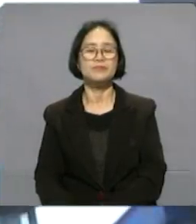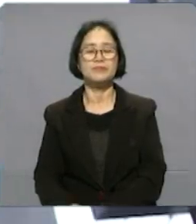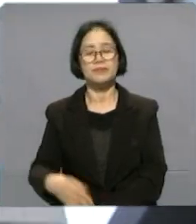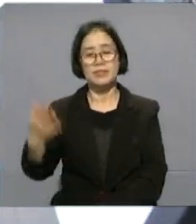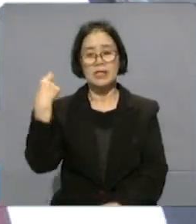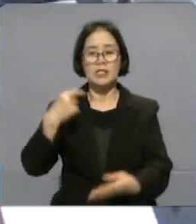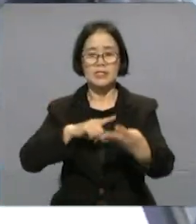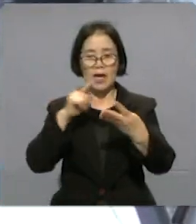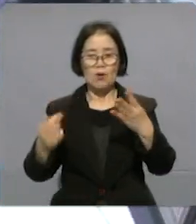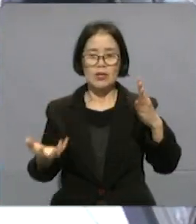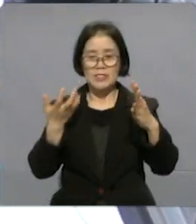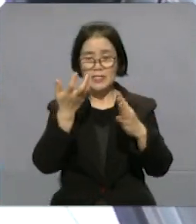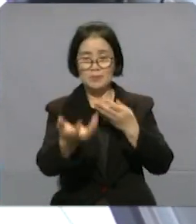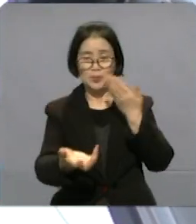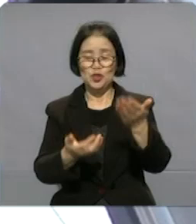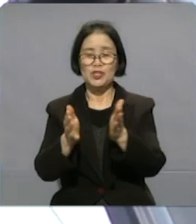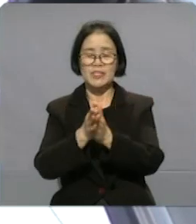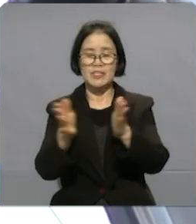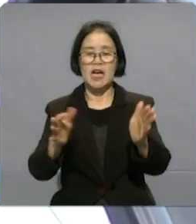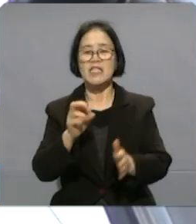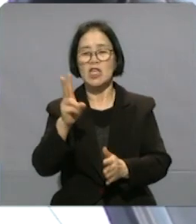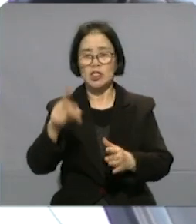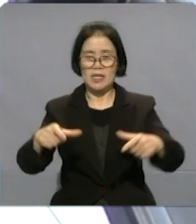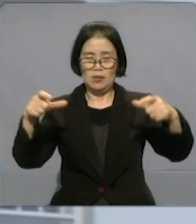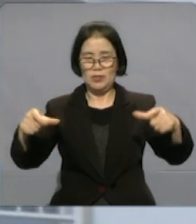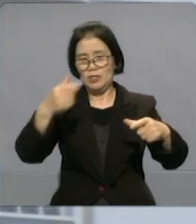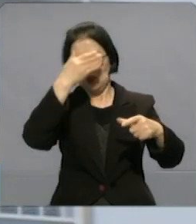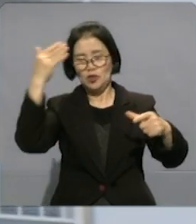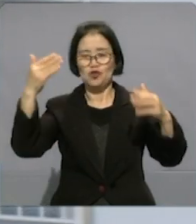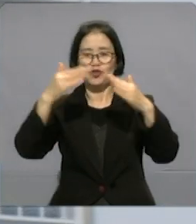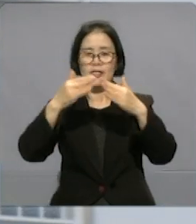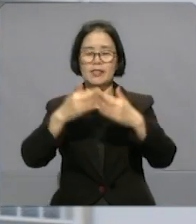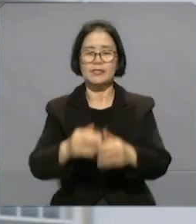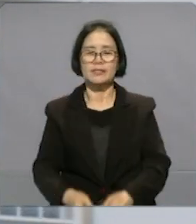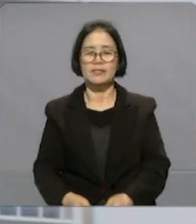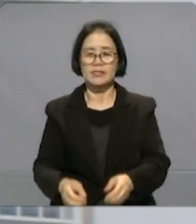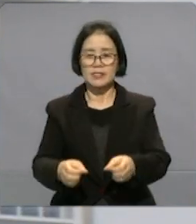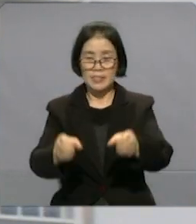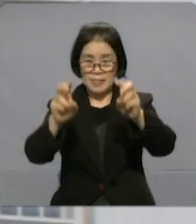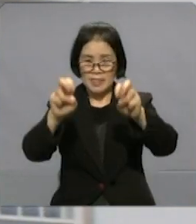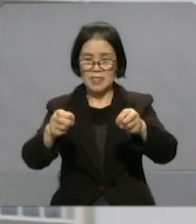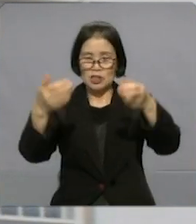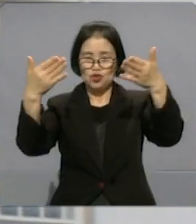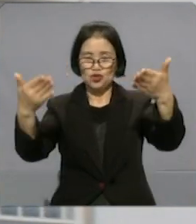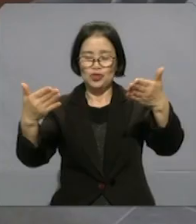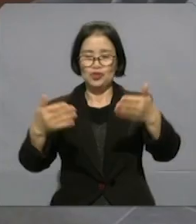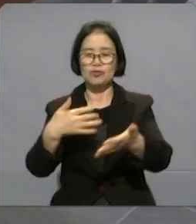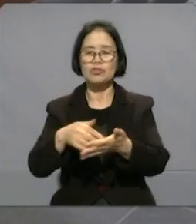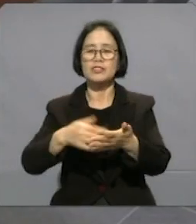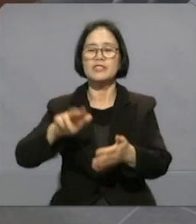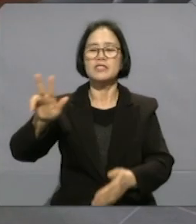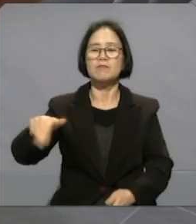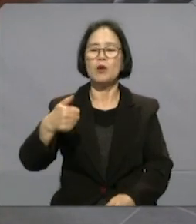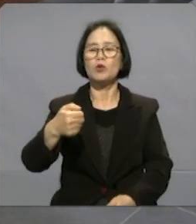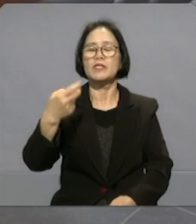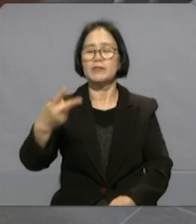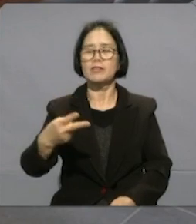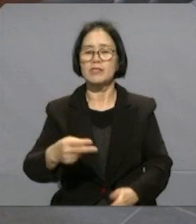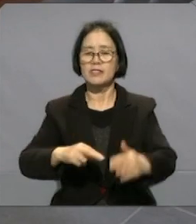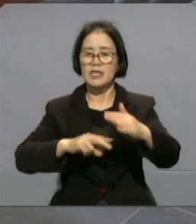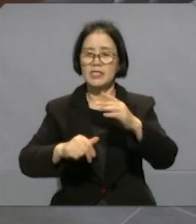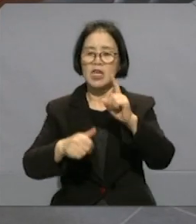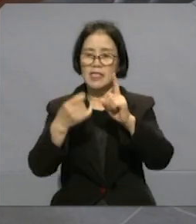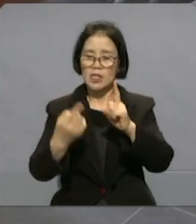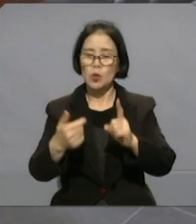지난해 4월 입주를 시작한 역세권 청년주택입니다. 지상 29층 752세대 규모로 지하철